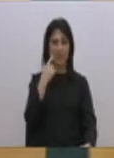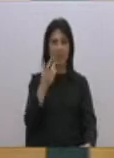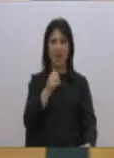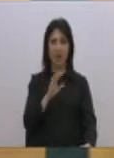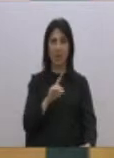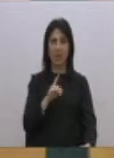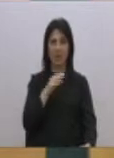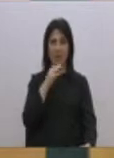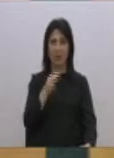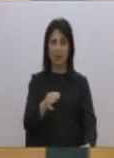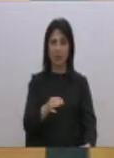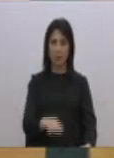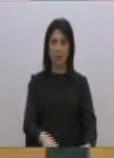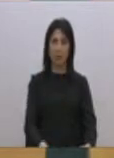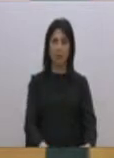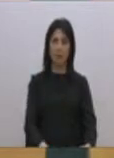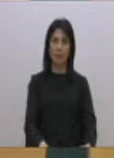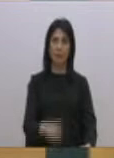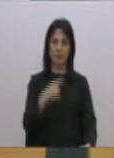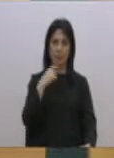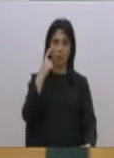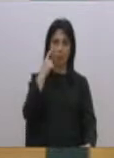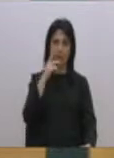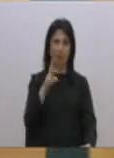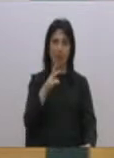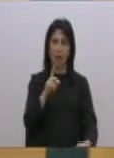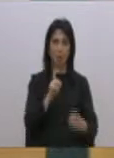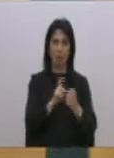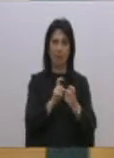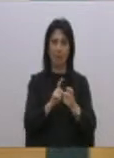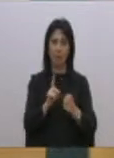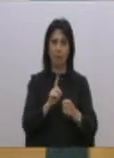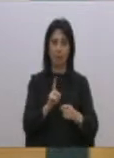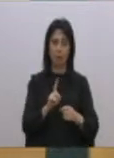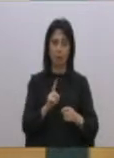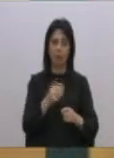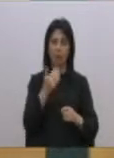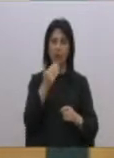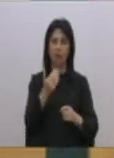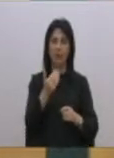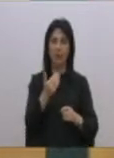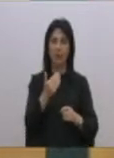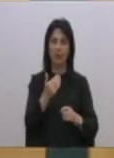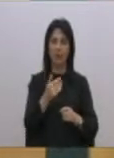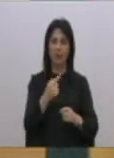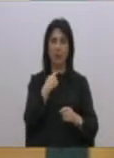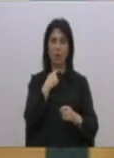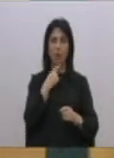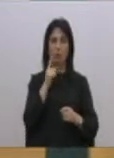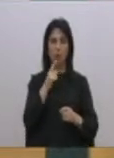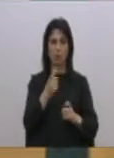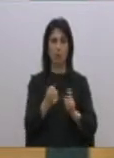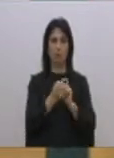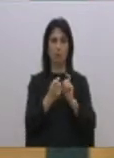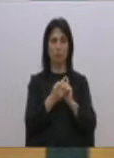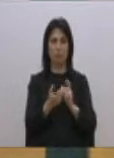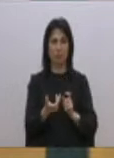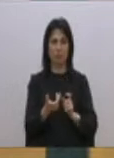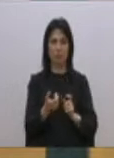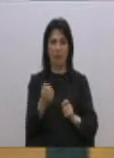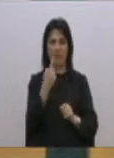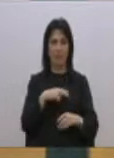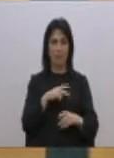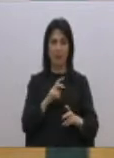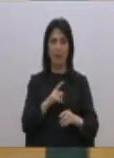რაღაცა პასუხს. Მე მგონია რომ არ უნდა გვეჩხუბოთ. ეს თქვენი ტონი რაღაცა საჩხუბარი, მე მგონია